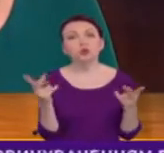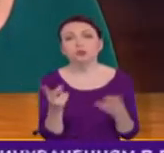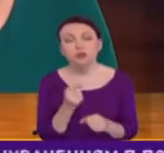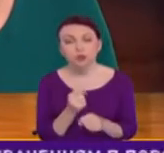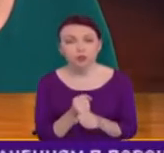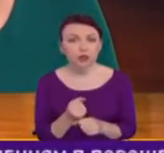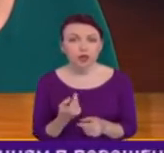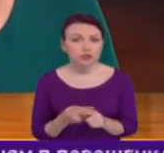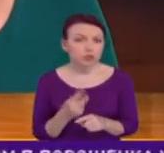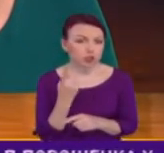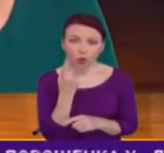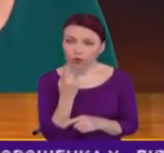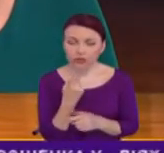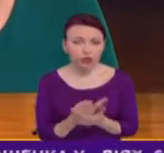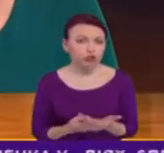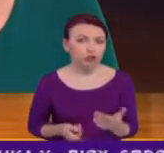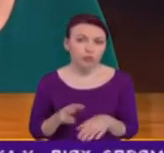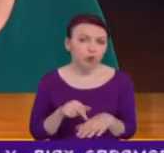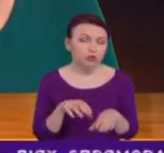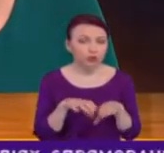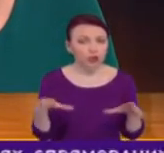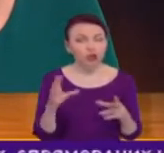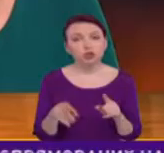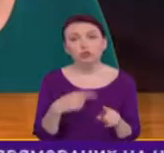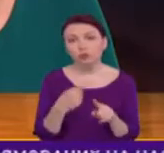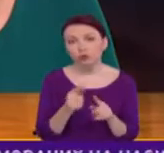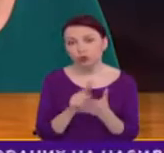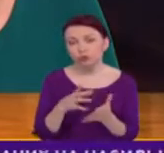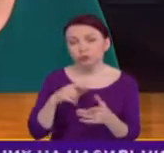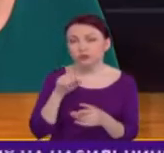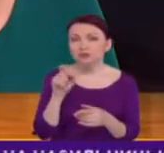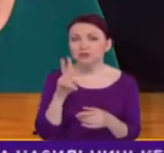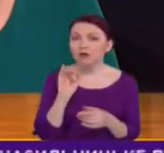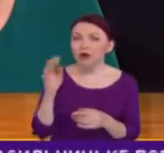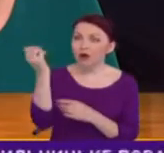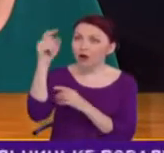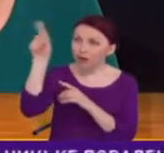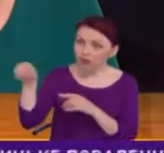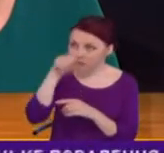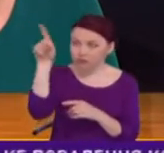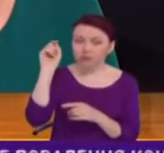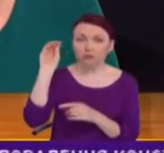один лежачий поліцейський, це, звичайно, ще повинні бути знаки, це повинно бути